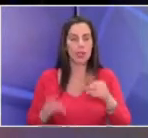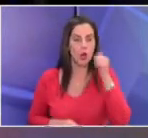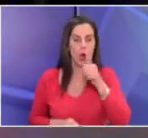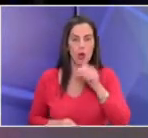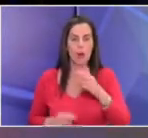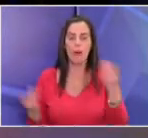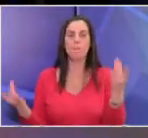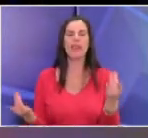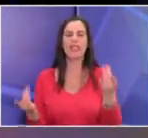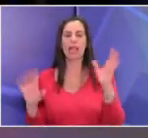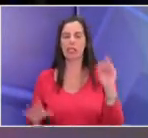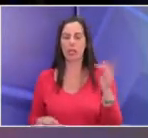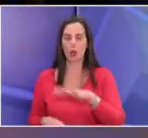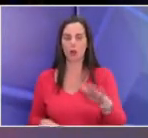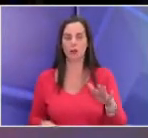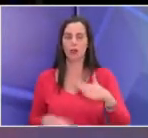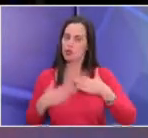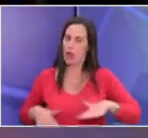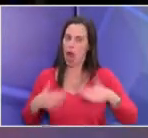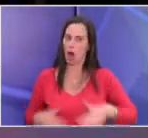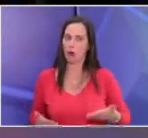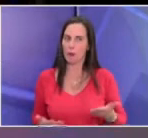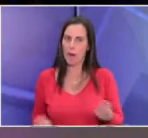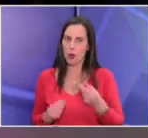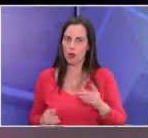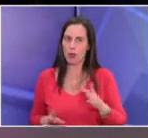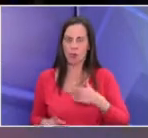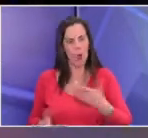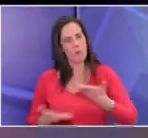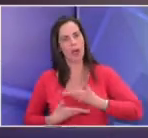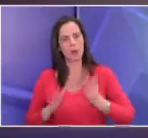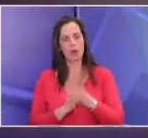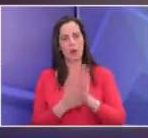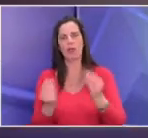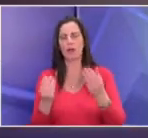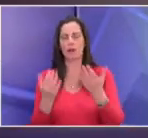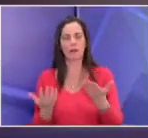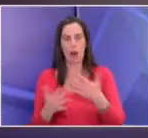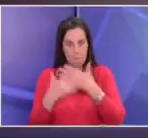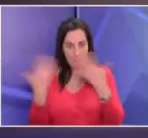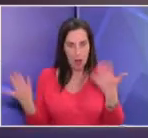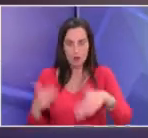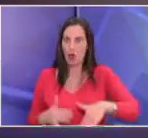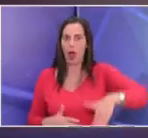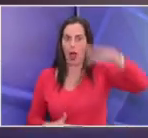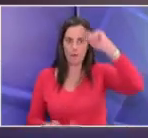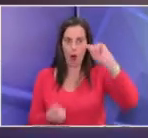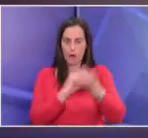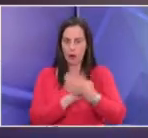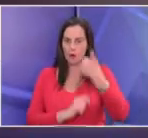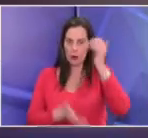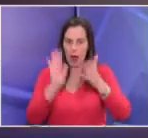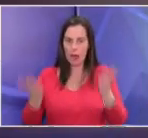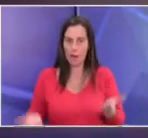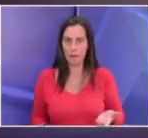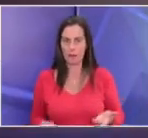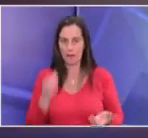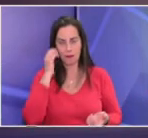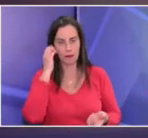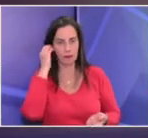220 שקל. אני בשביל מה צריך לתת אותם למדינה? 700 שקל. הוא נותן 800 שקל בכל חודש. וביטוח לאומי עומד לפני קריסה.